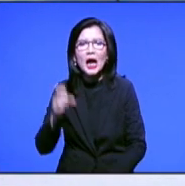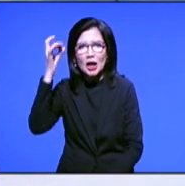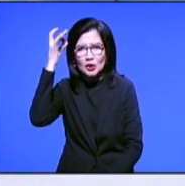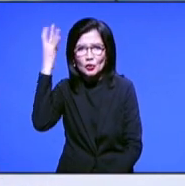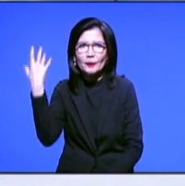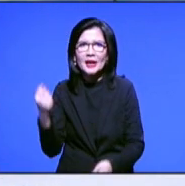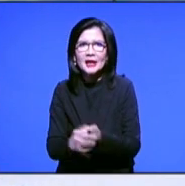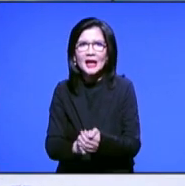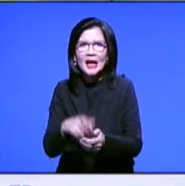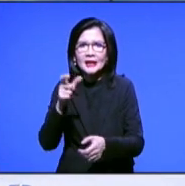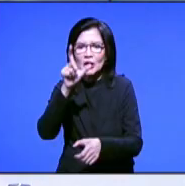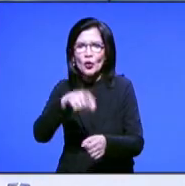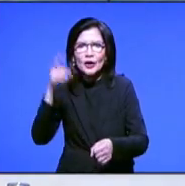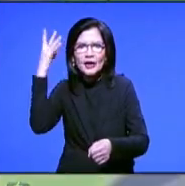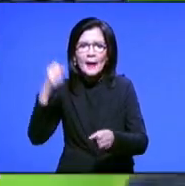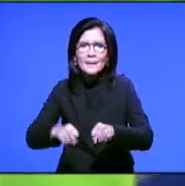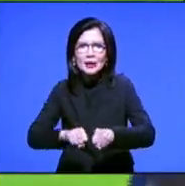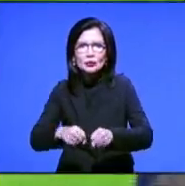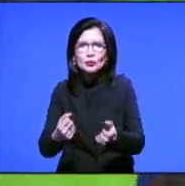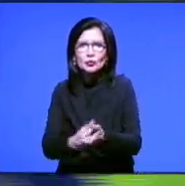antara kedua truk yang ringsek.